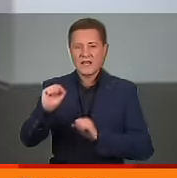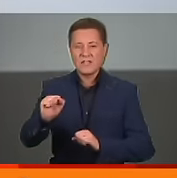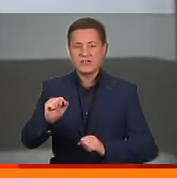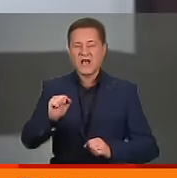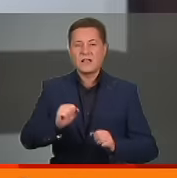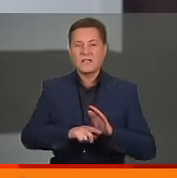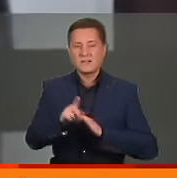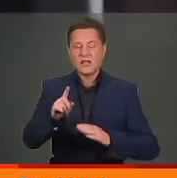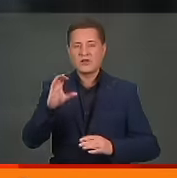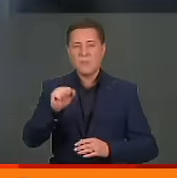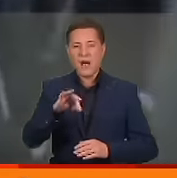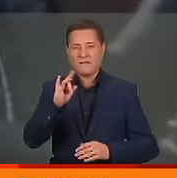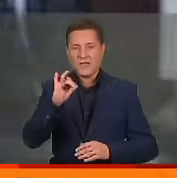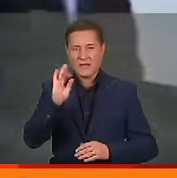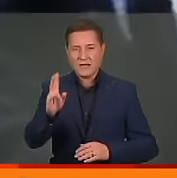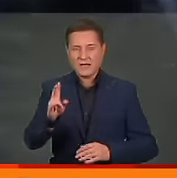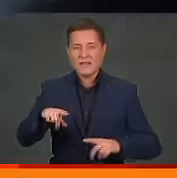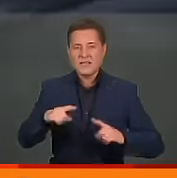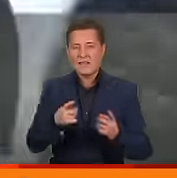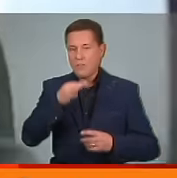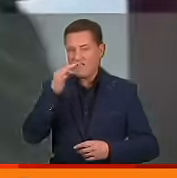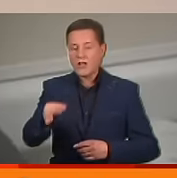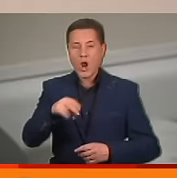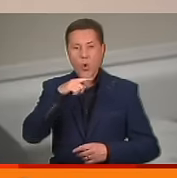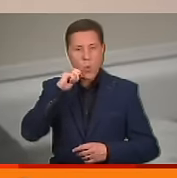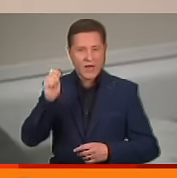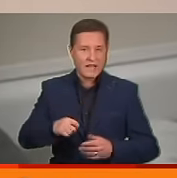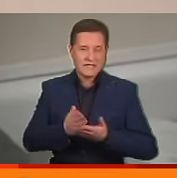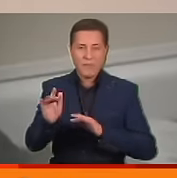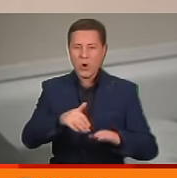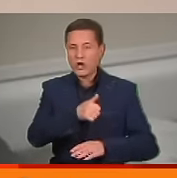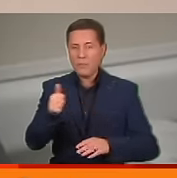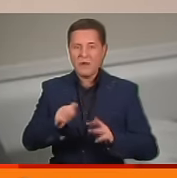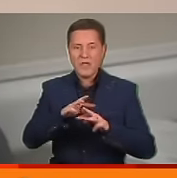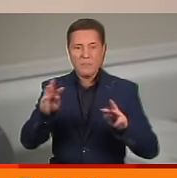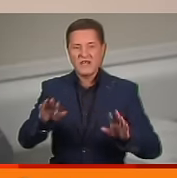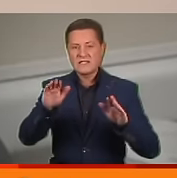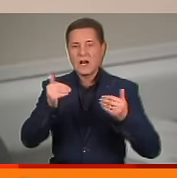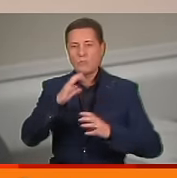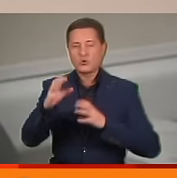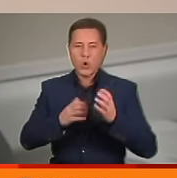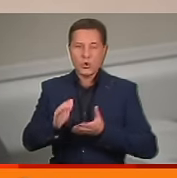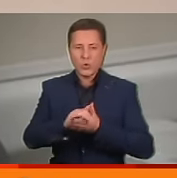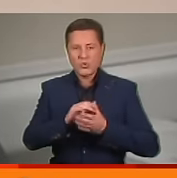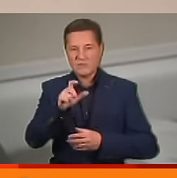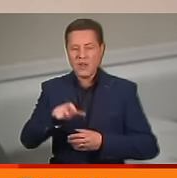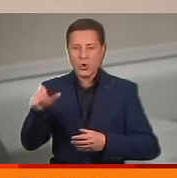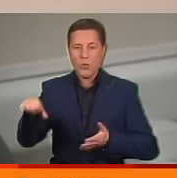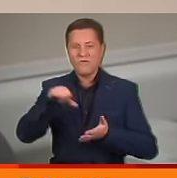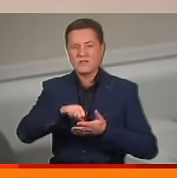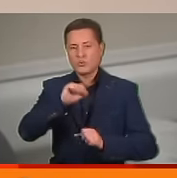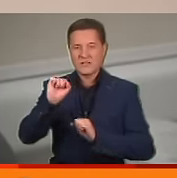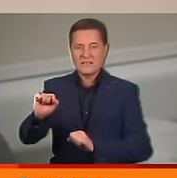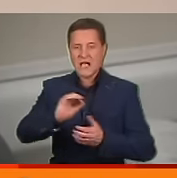Марк Фейгін. На затримання вже відреагували українські політики. Прем'єр-міністр закликав міжнародну спільноту виступити на